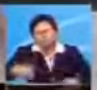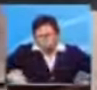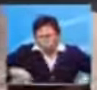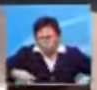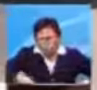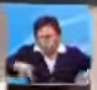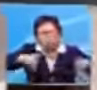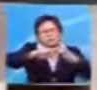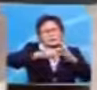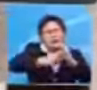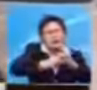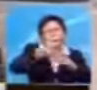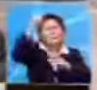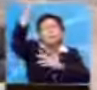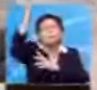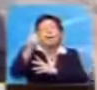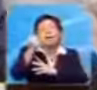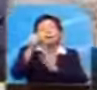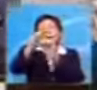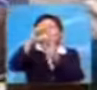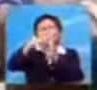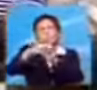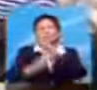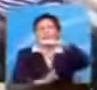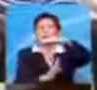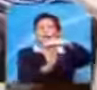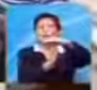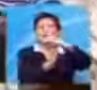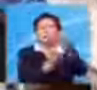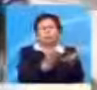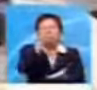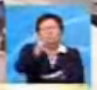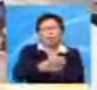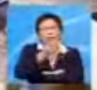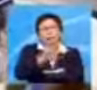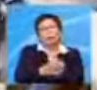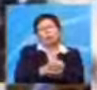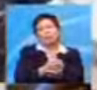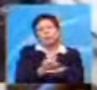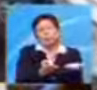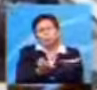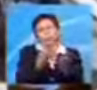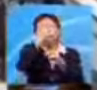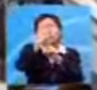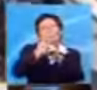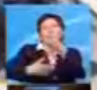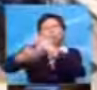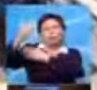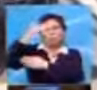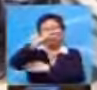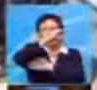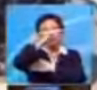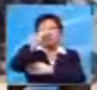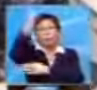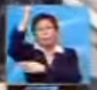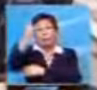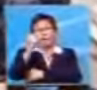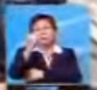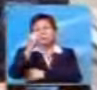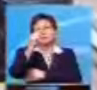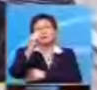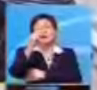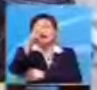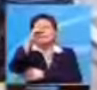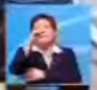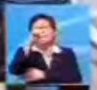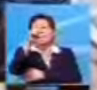roda bermula apabila bas R KL menghentikan perkhidmat lalkenaan buan lalu Syarikat B Metro yang mengambil